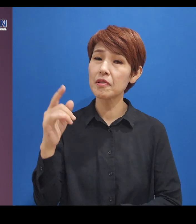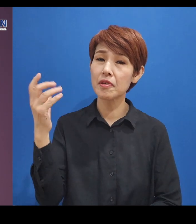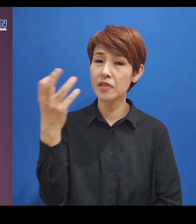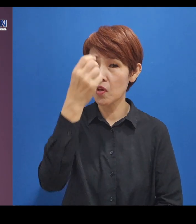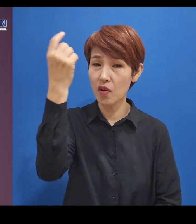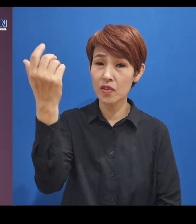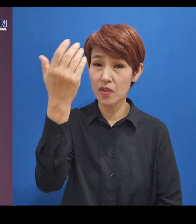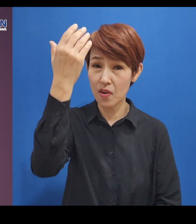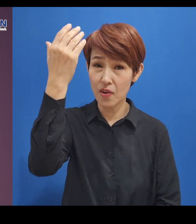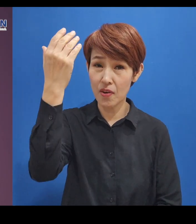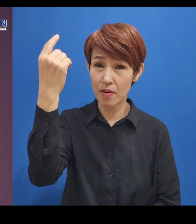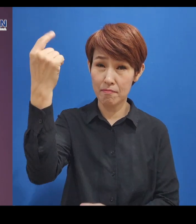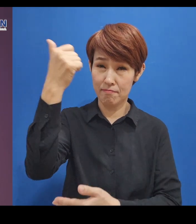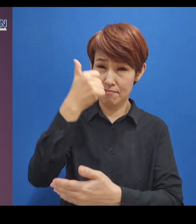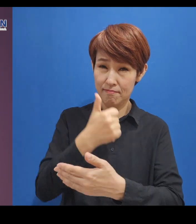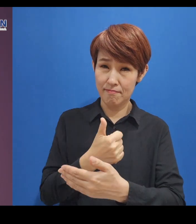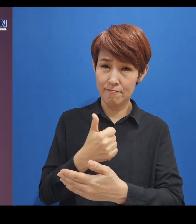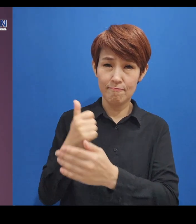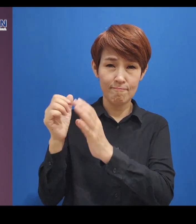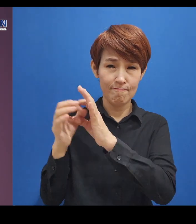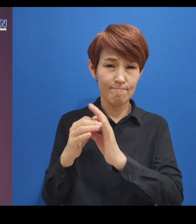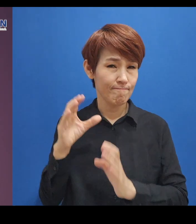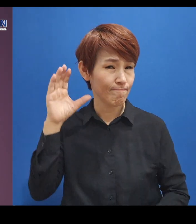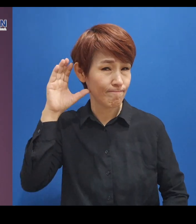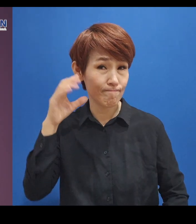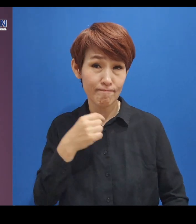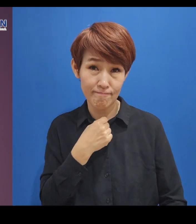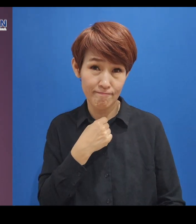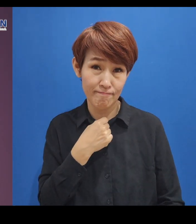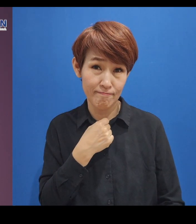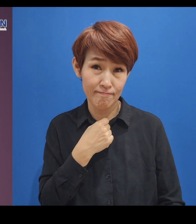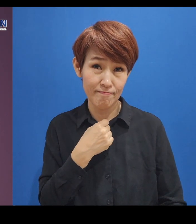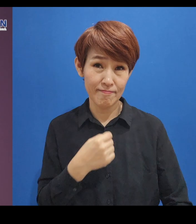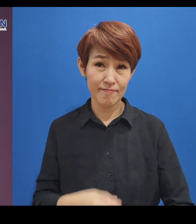선생님의 음성을 계속 듣고 싶으세요?